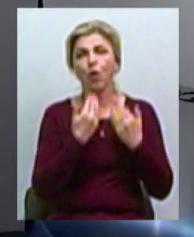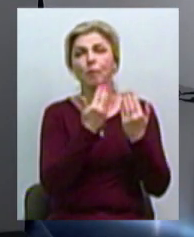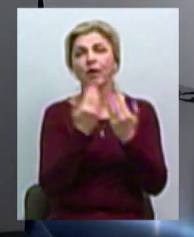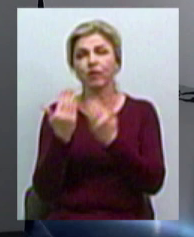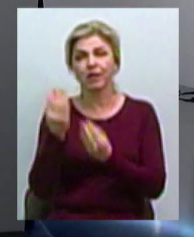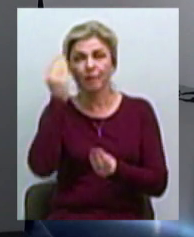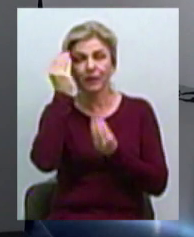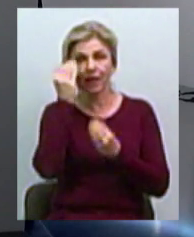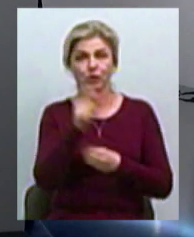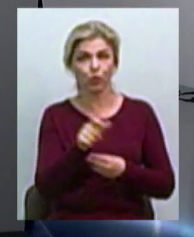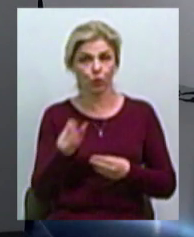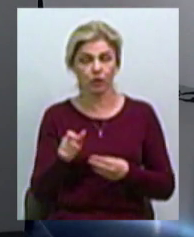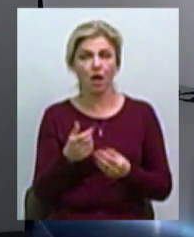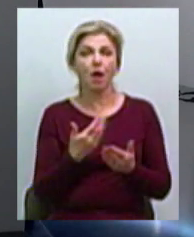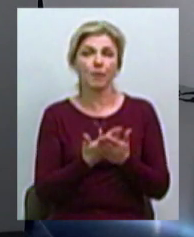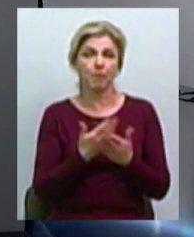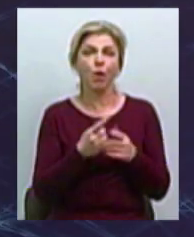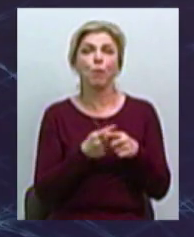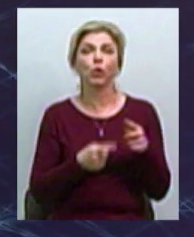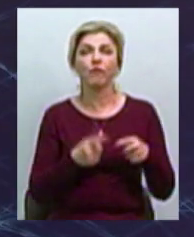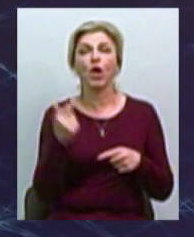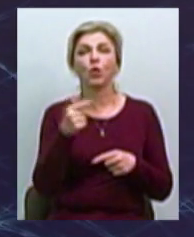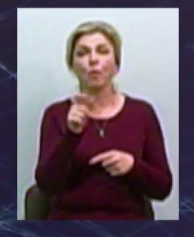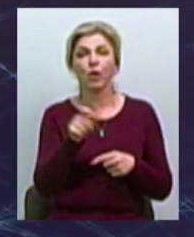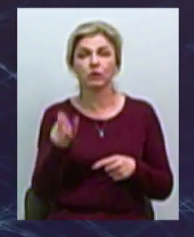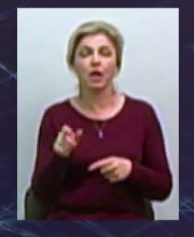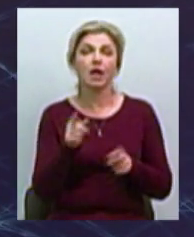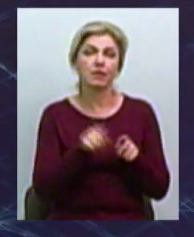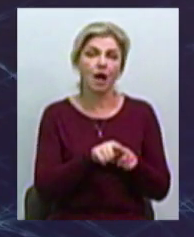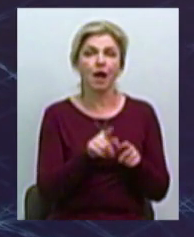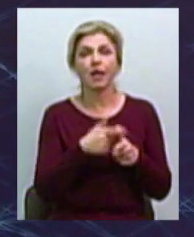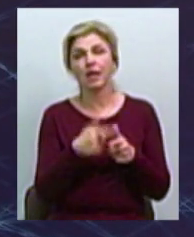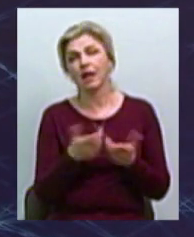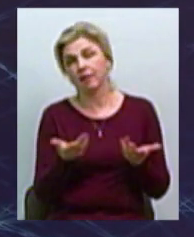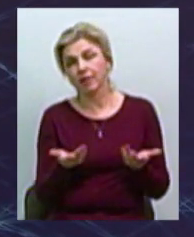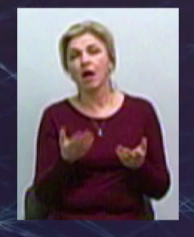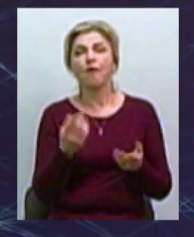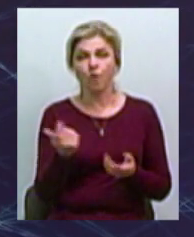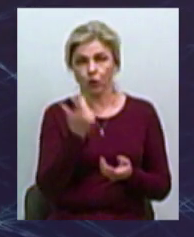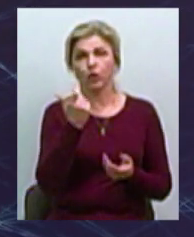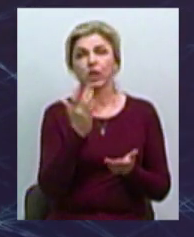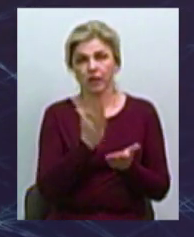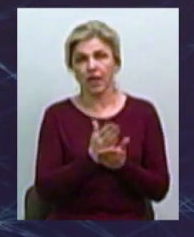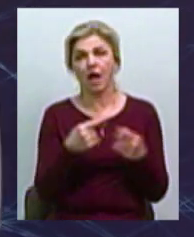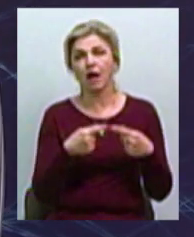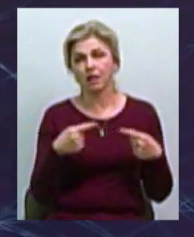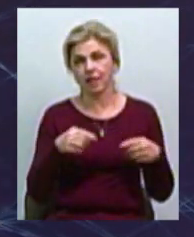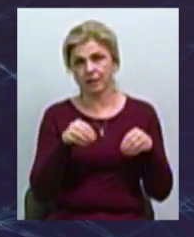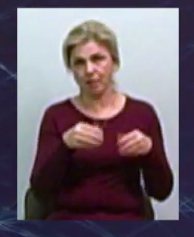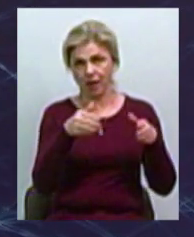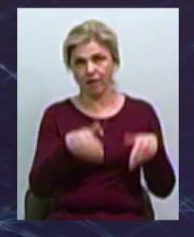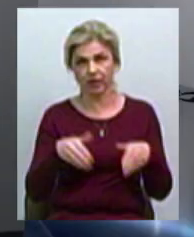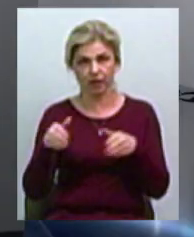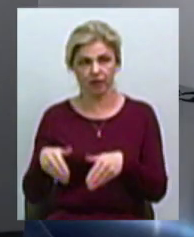громадської думки, близько половини громадян України в той чи інший спосіб володіють різними земельними ділянками.